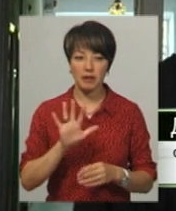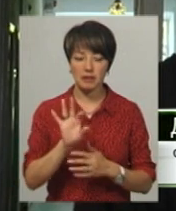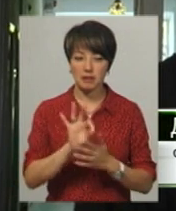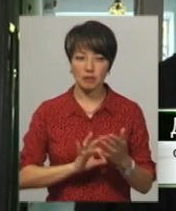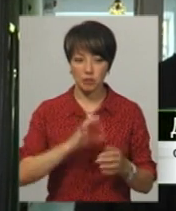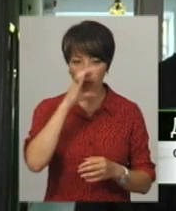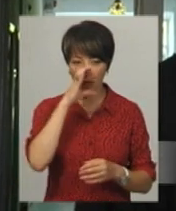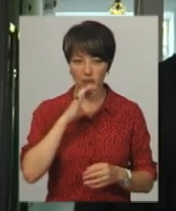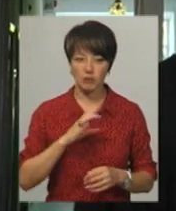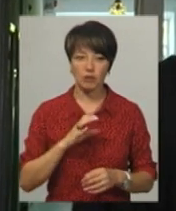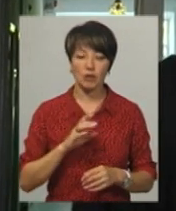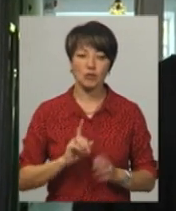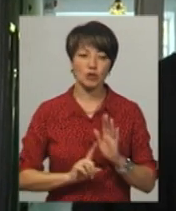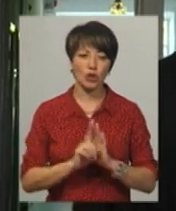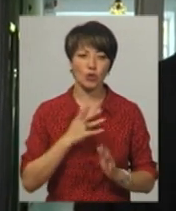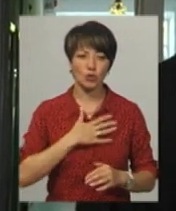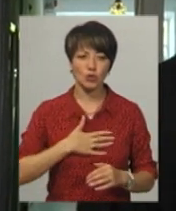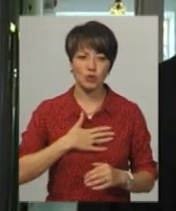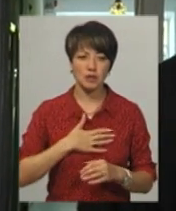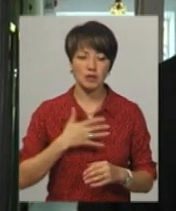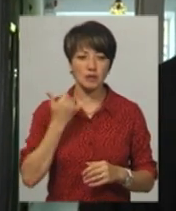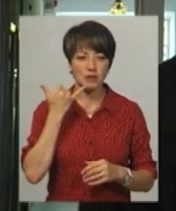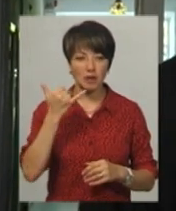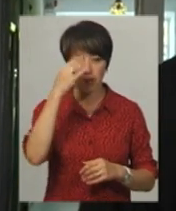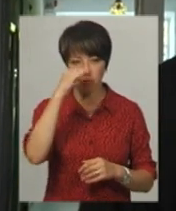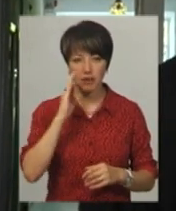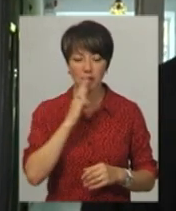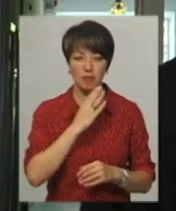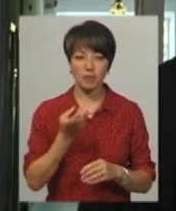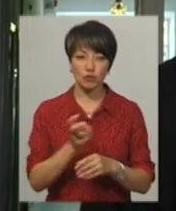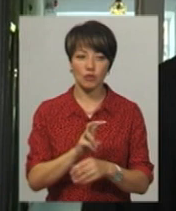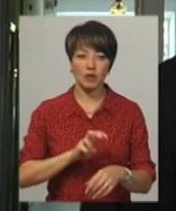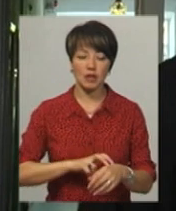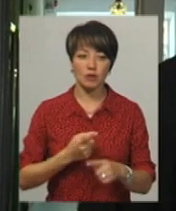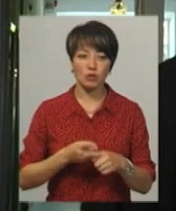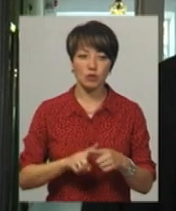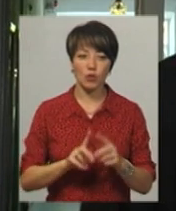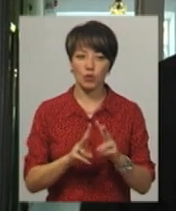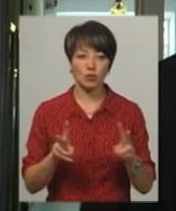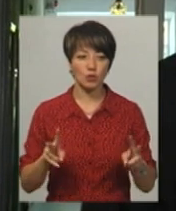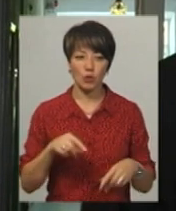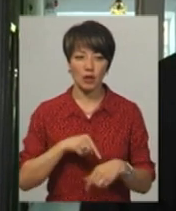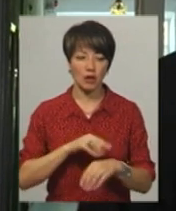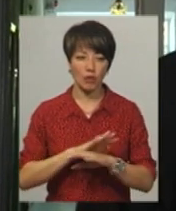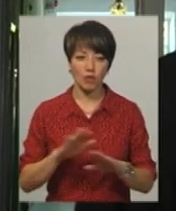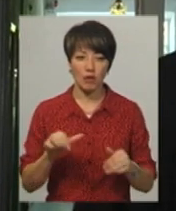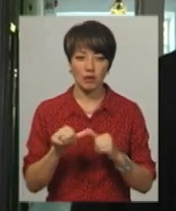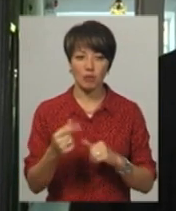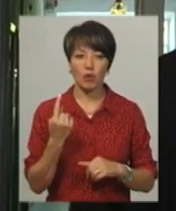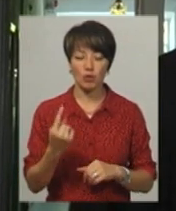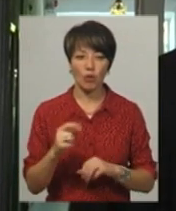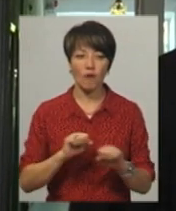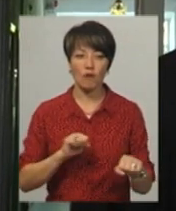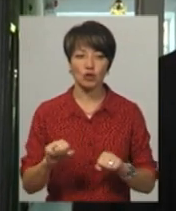погано, почало нудити. І тільки після дзвінка батькам вже прийшов лікар. До цього ніхто не реагував, крім одного